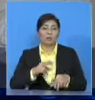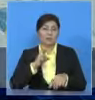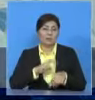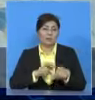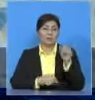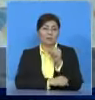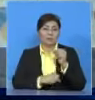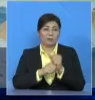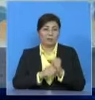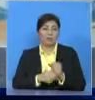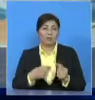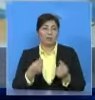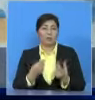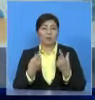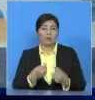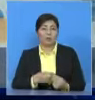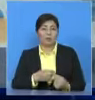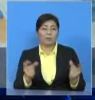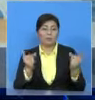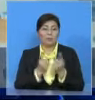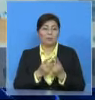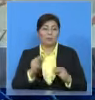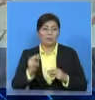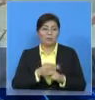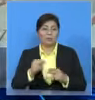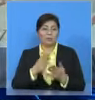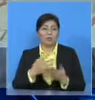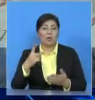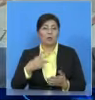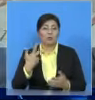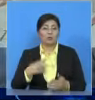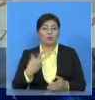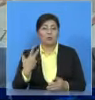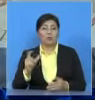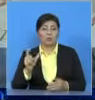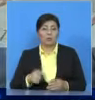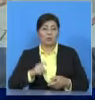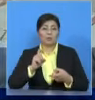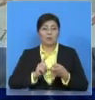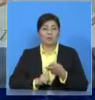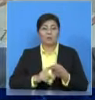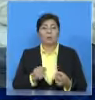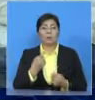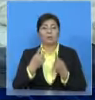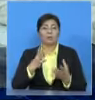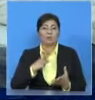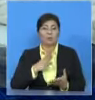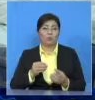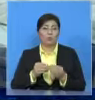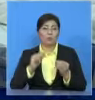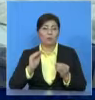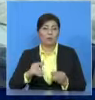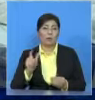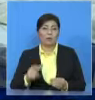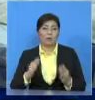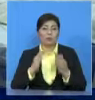ауыр. Күніне 100-ден науқасты қабылдап вирустан емдейді. Кеше тағы 120 адамның аты жаман ауруды жұқтырған анық болды. 10 мыңдай адам